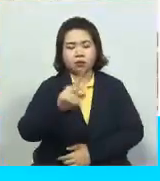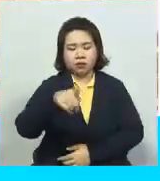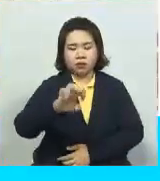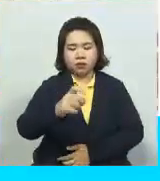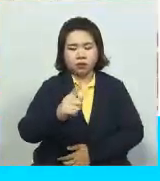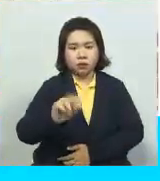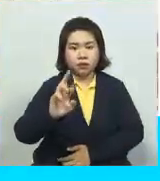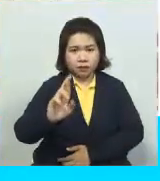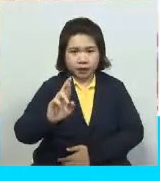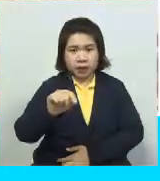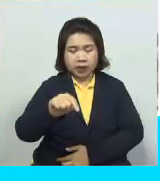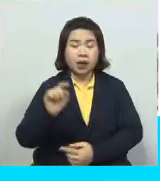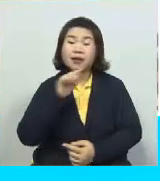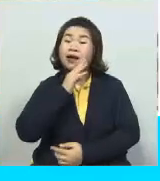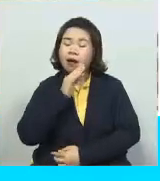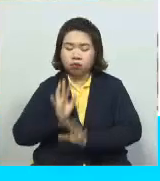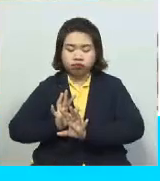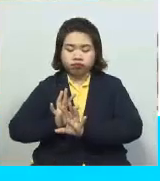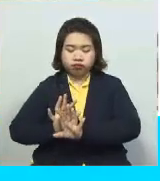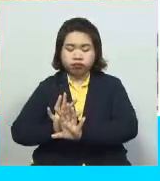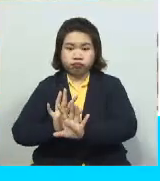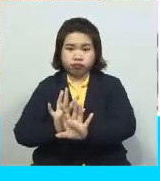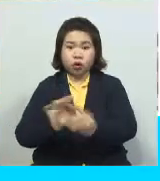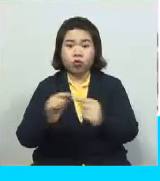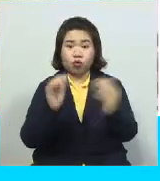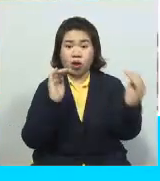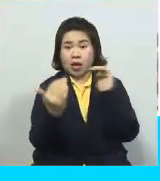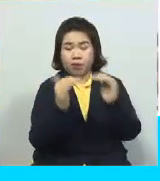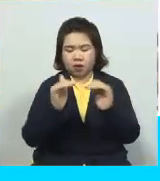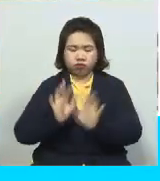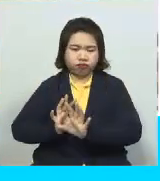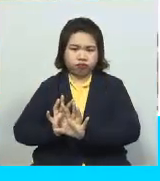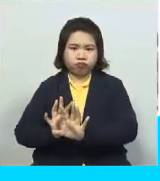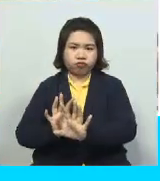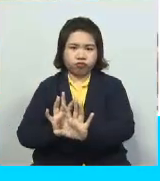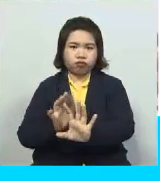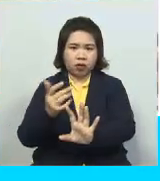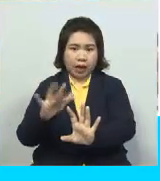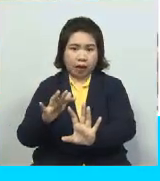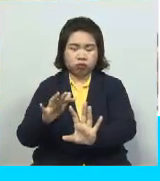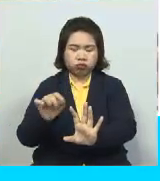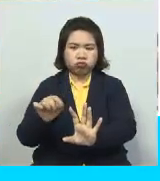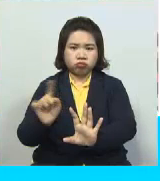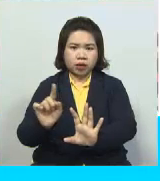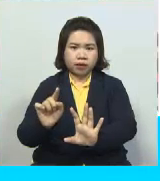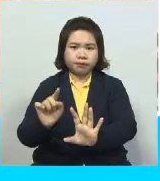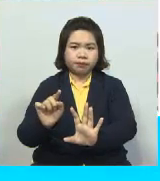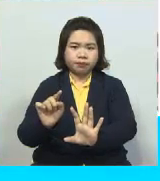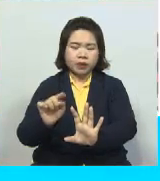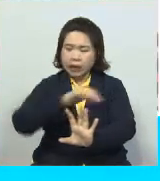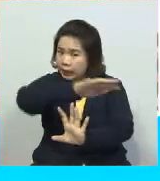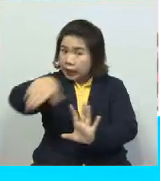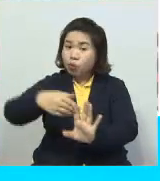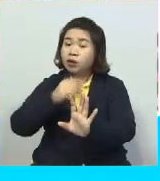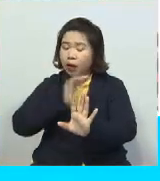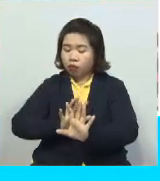เมื่อริ้วขบวนเนี่ยเข้ามาจากลาดดำเนินกลางเข้ามาในเส้นของอัสดางทั้งหมดเลยนะครับริ้วขบว